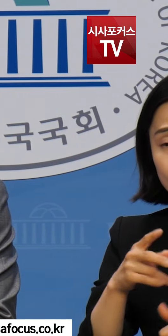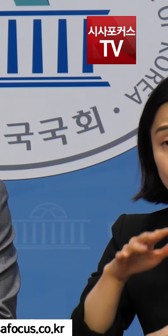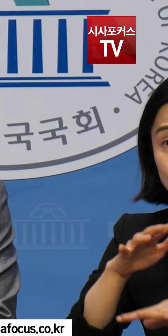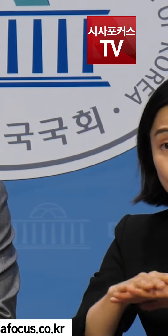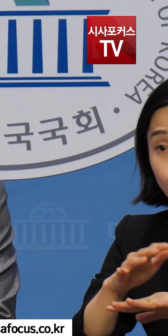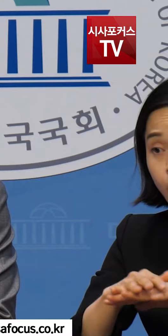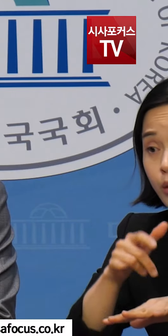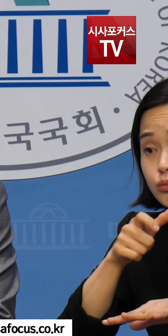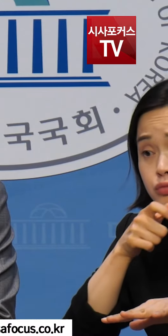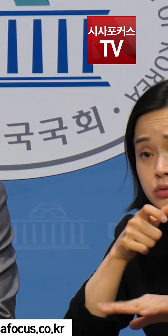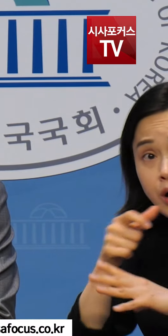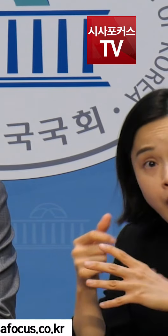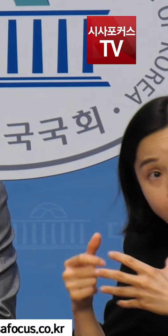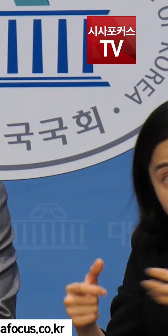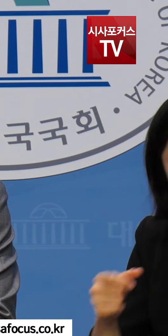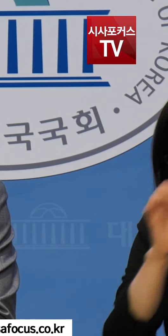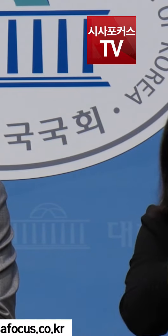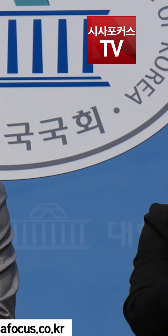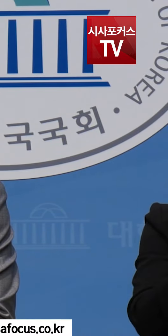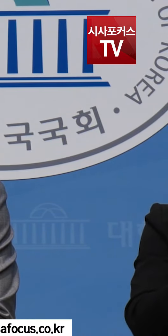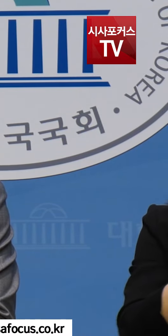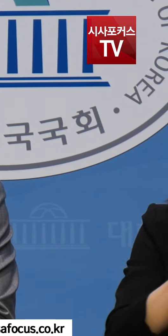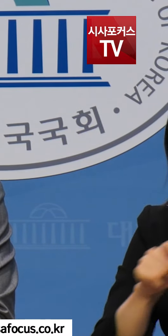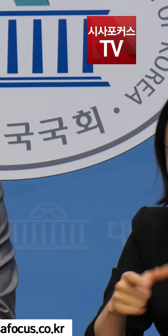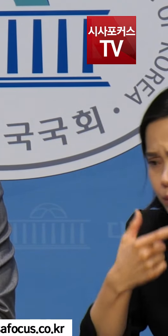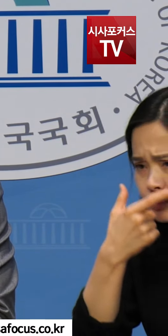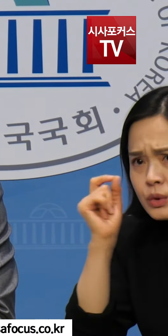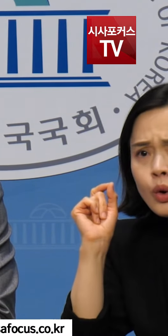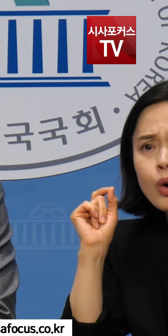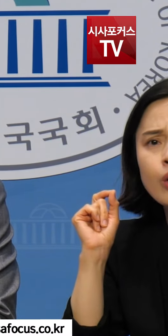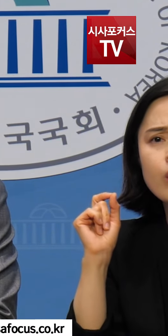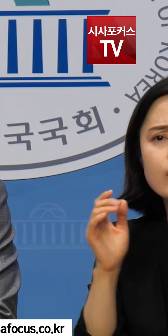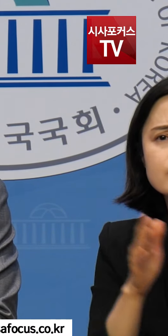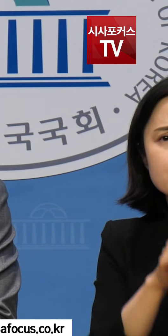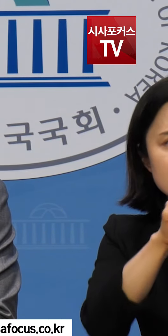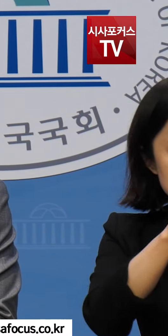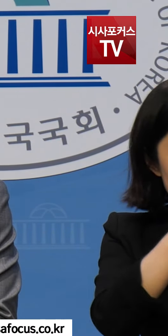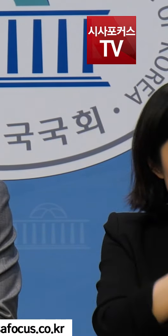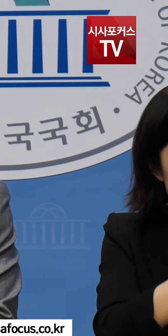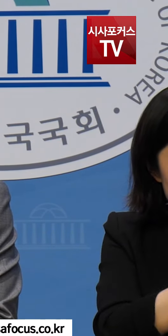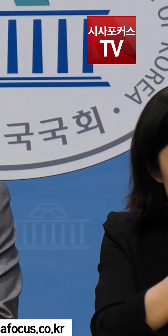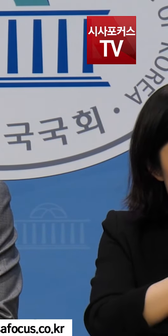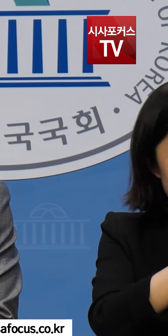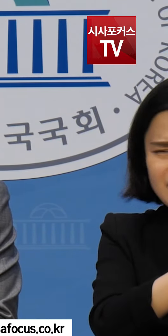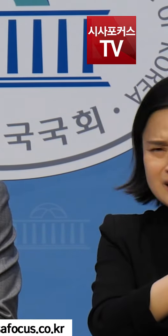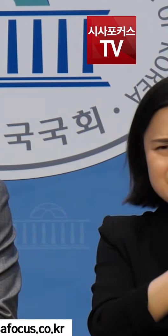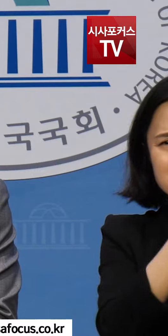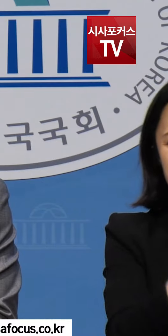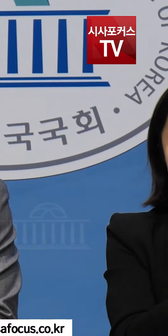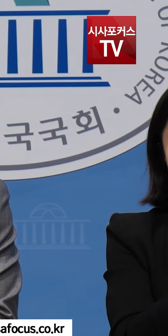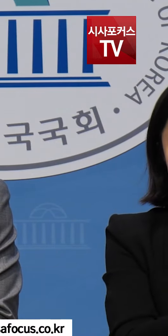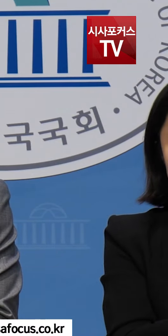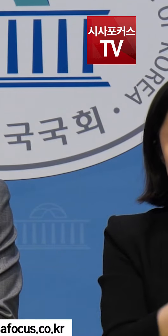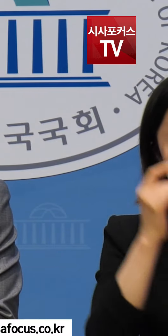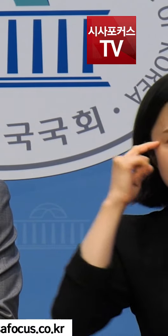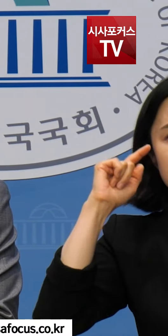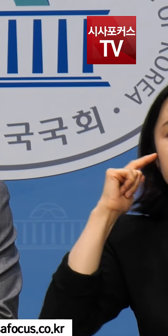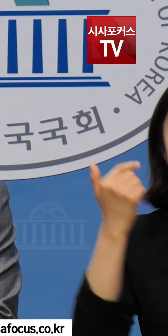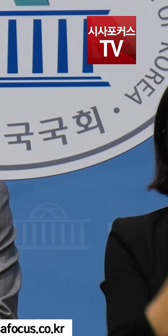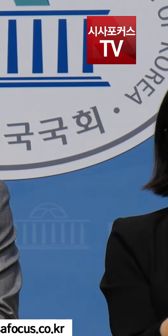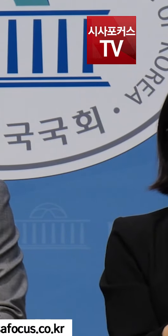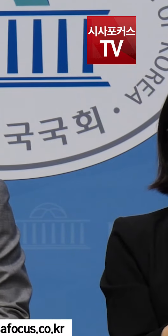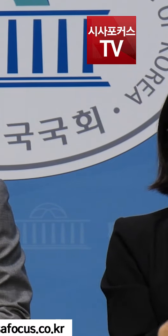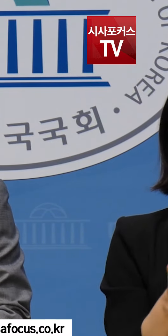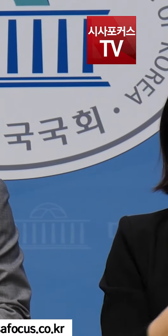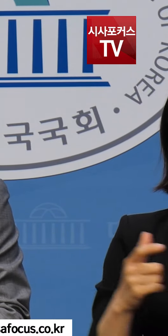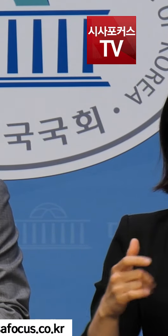고갈될 우려가 많다는 점 때문에 반대하는 겁니다. 그래서 이것을 지역 이기주의로만 봐주지 마시고 지역 주민들의